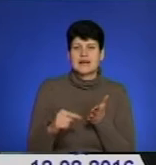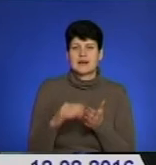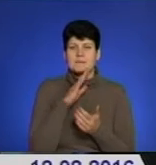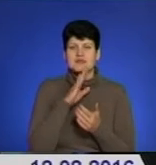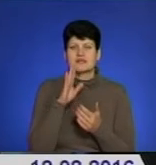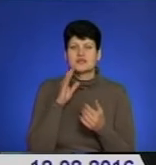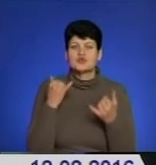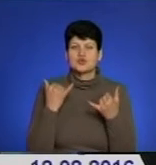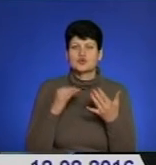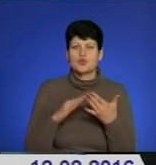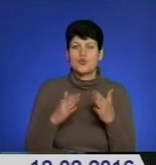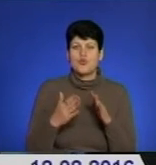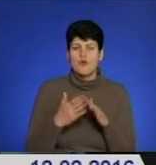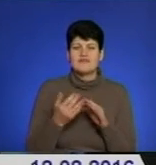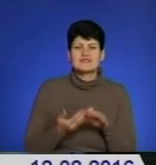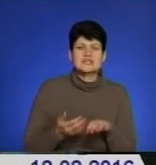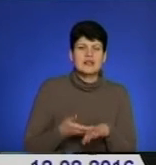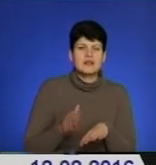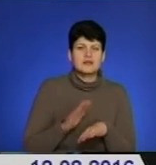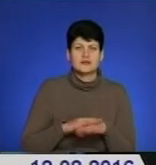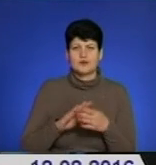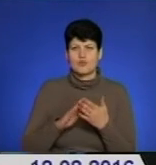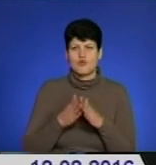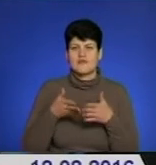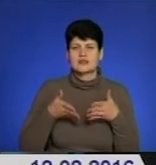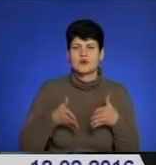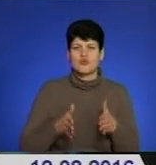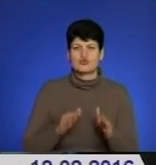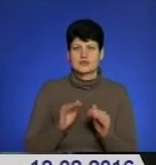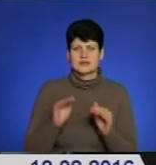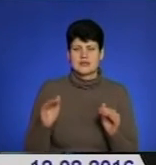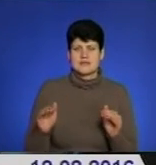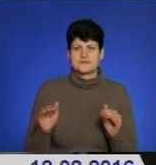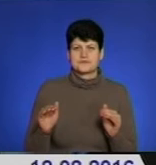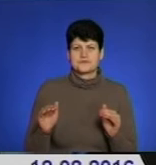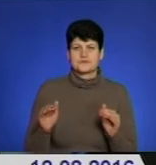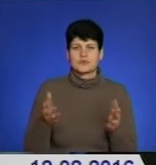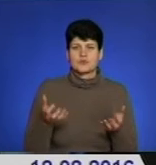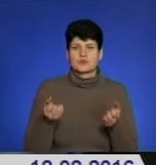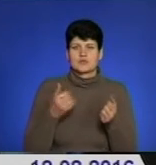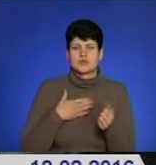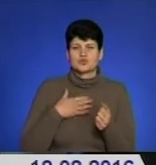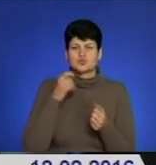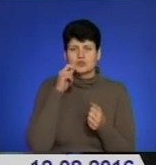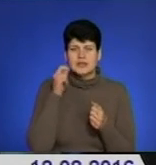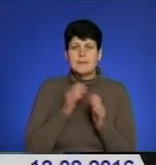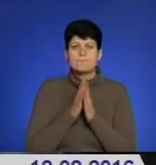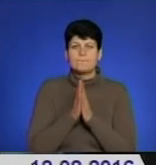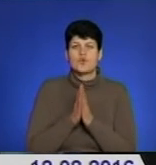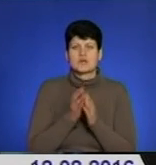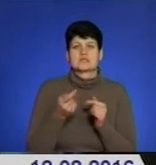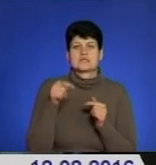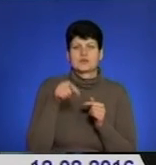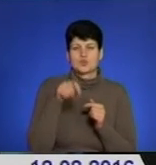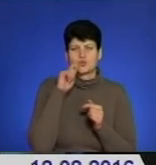в сьогоднішніх умовах, в складних умовах народжують дітей, утверджують нашу країну і моляться за цю країну, що